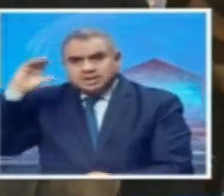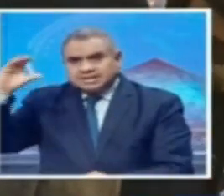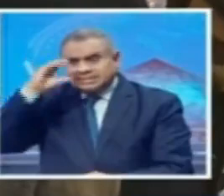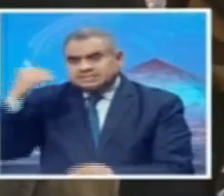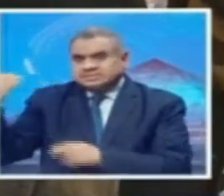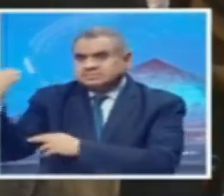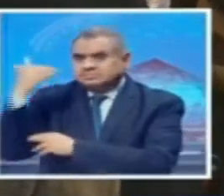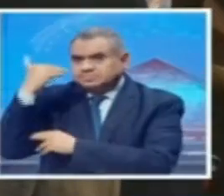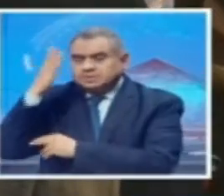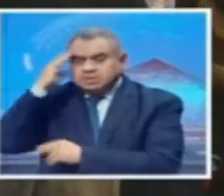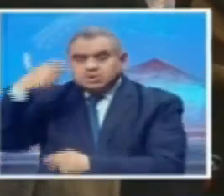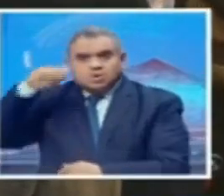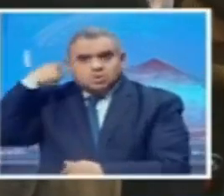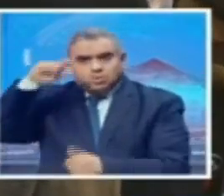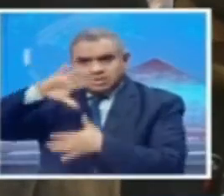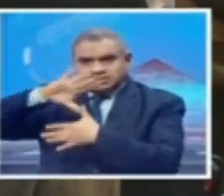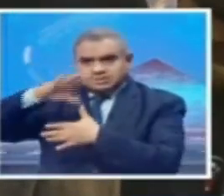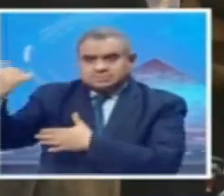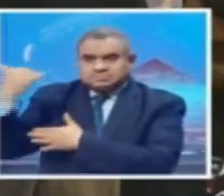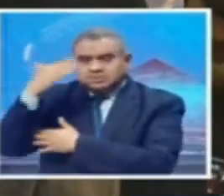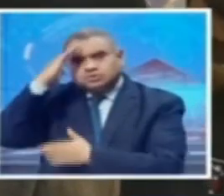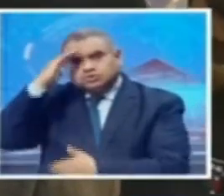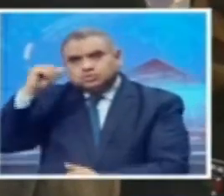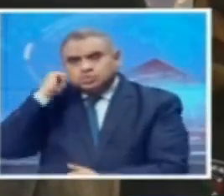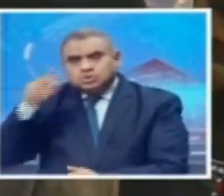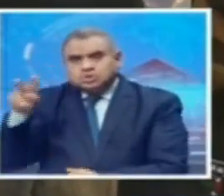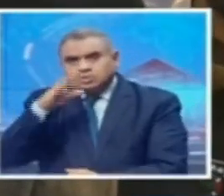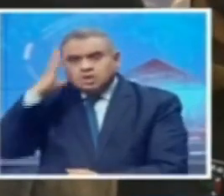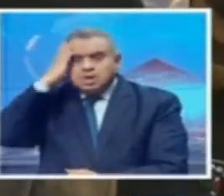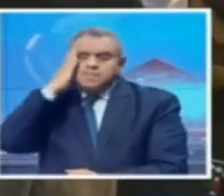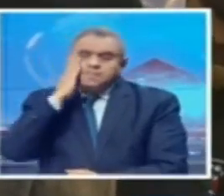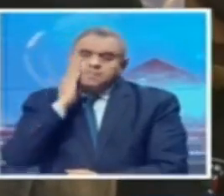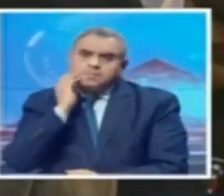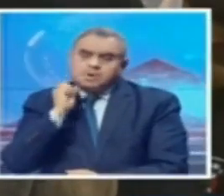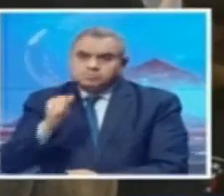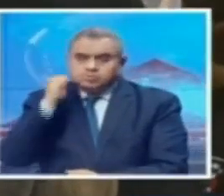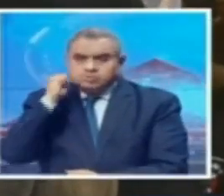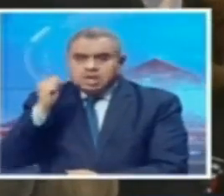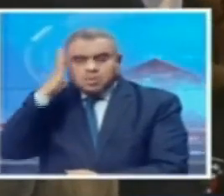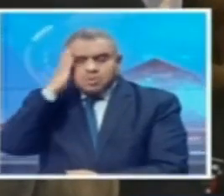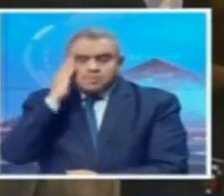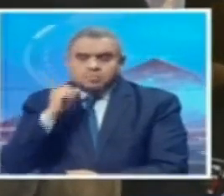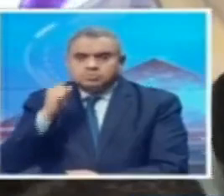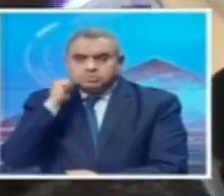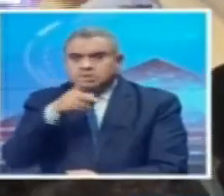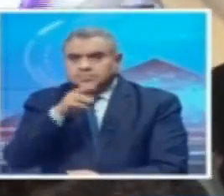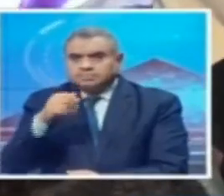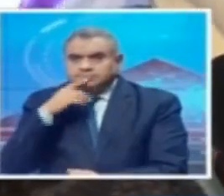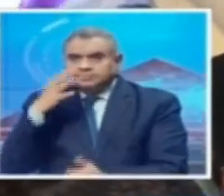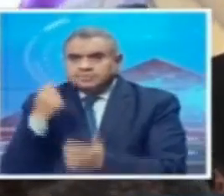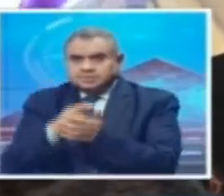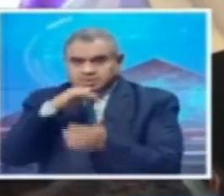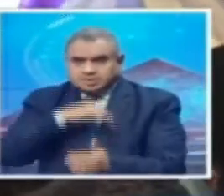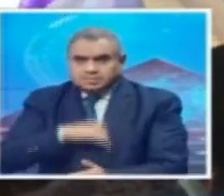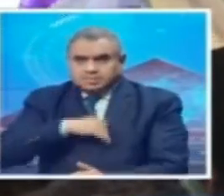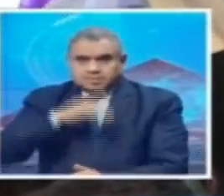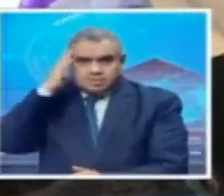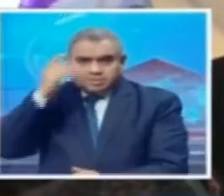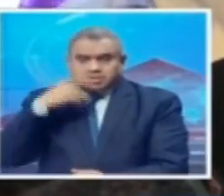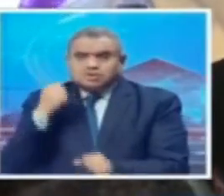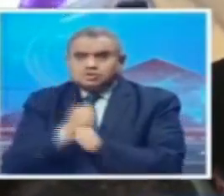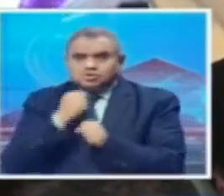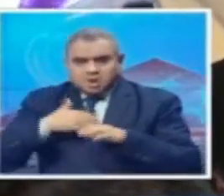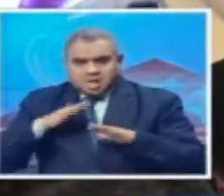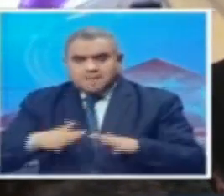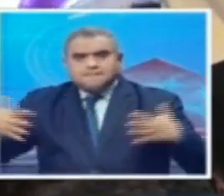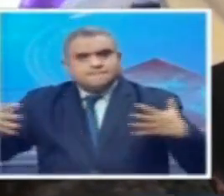حلوة والسيدة الوزيرة عملنا أي حاجة حلوة، حاجة مبسوطين بيها وطارين بيها بالفرح. يعني حاسين ان احنا فعلا احنا مكاننا في مصر،